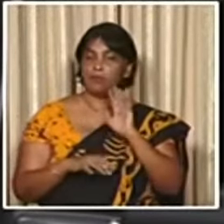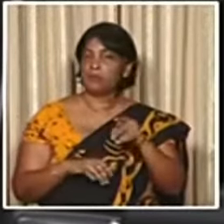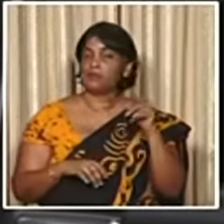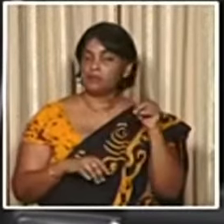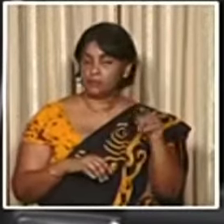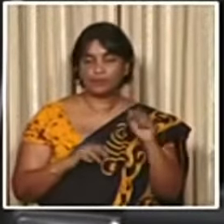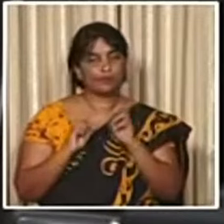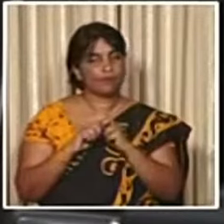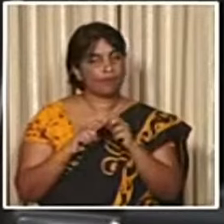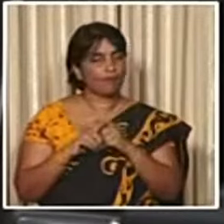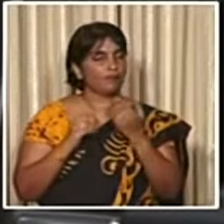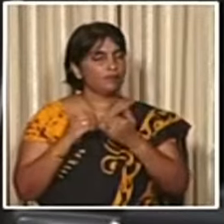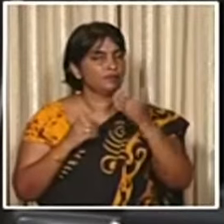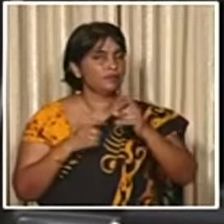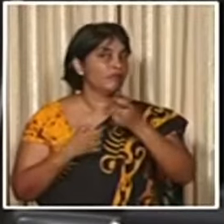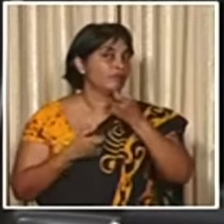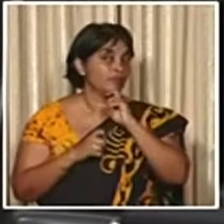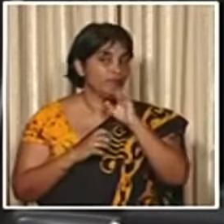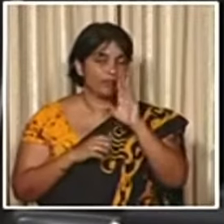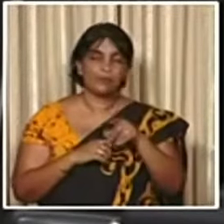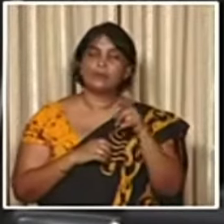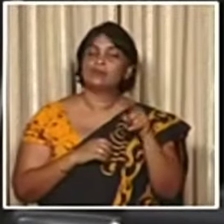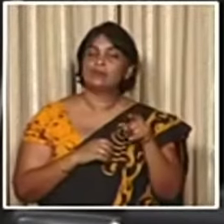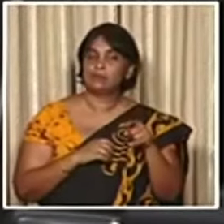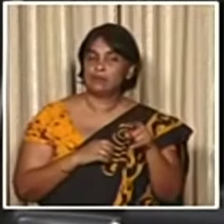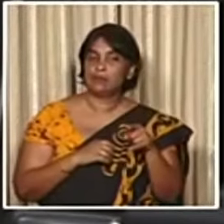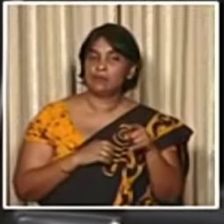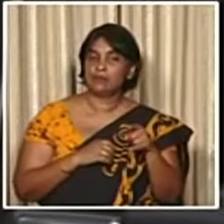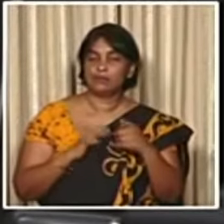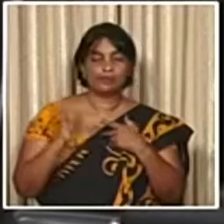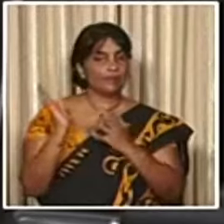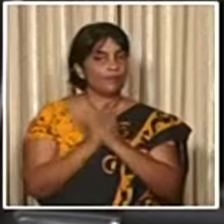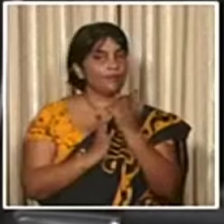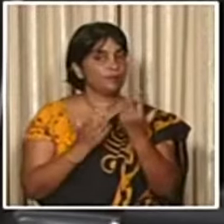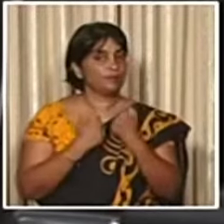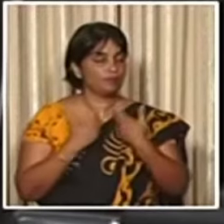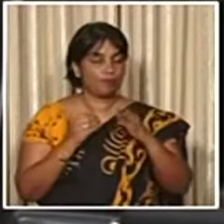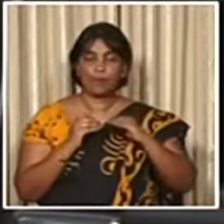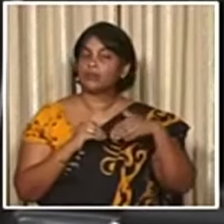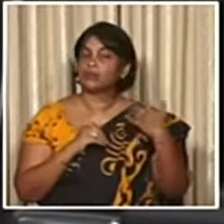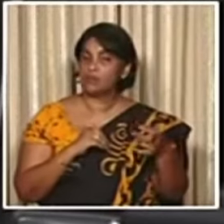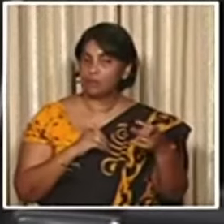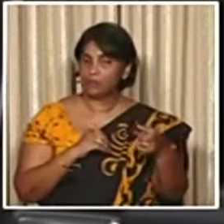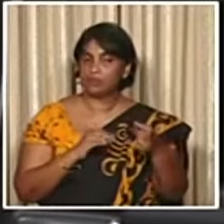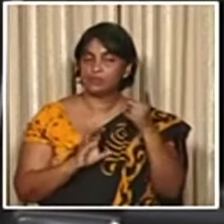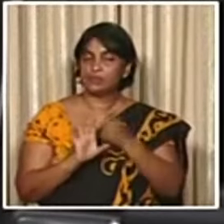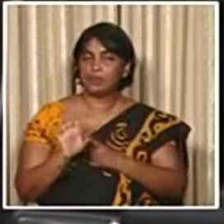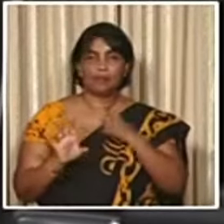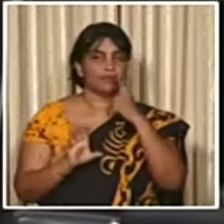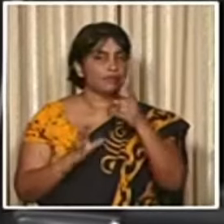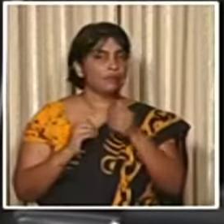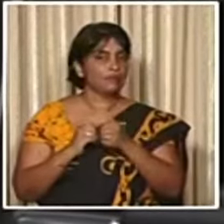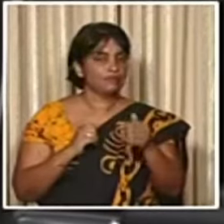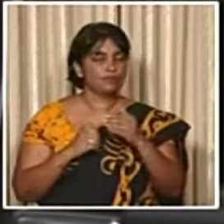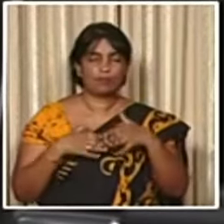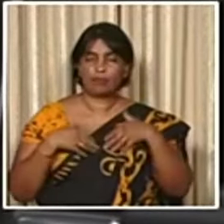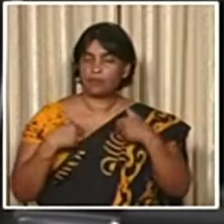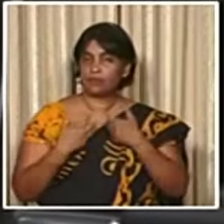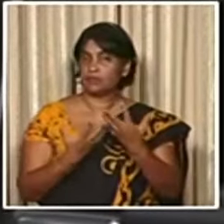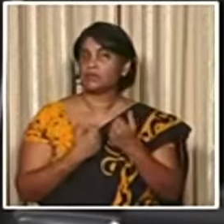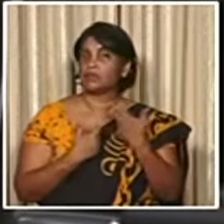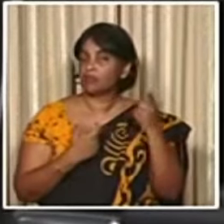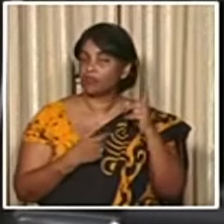ඔහු යම් කෙනෙක් දීර්ඝ කාලයක් නඩු කියලා අයිතිය ලබා ගත්තට පස්සේ අවුරුද්දක් ඇතුළත භුක්තිය